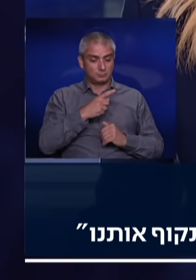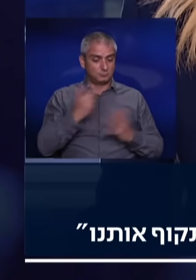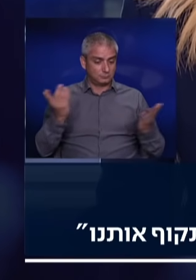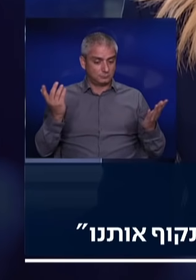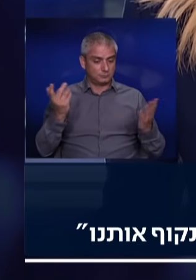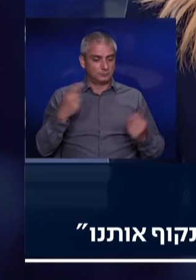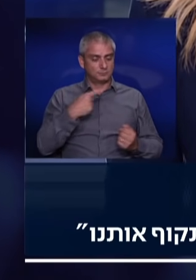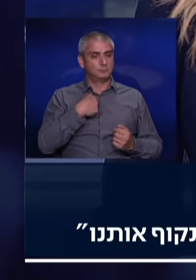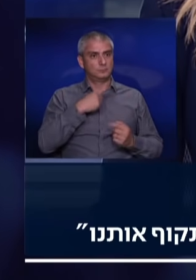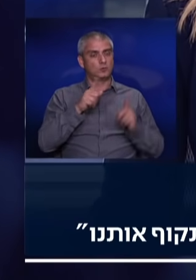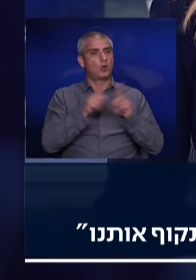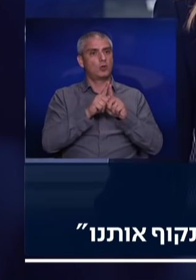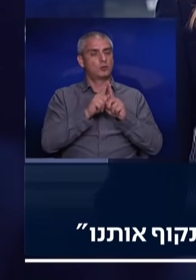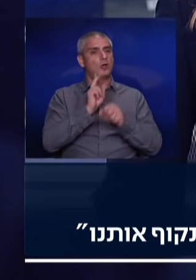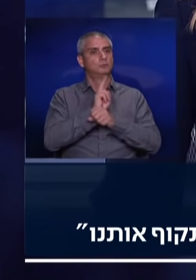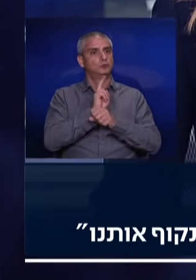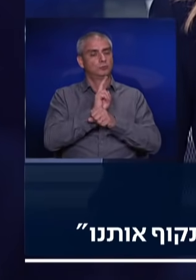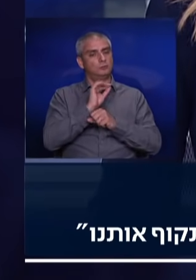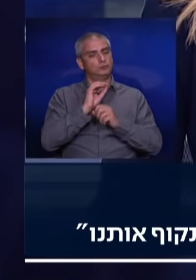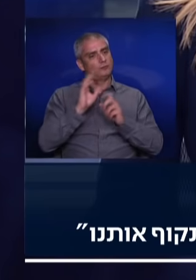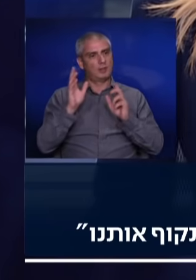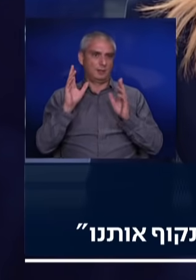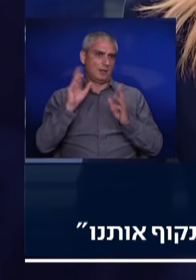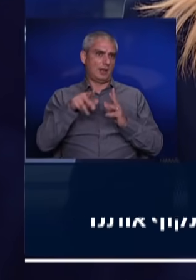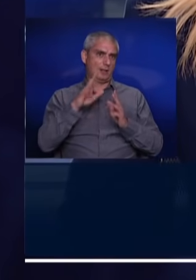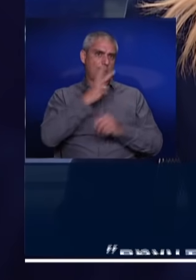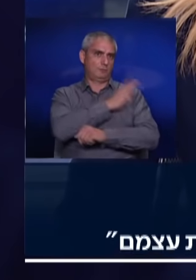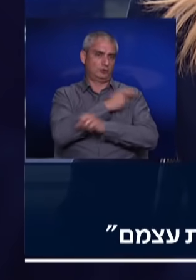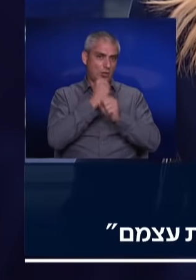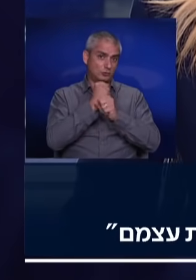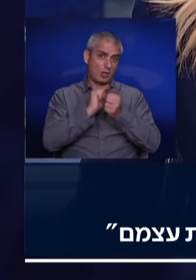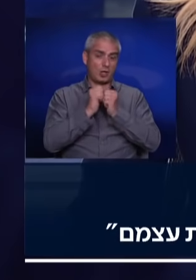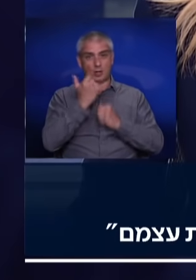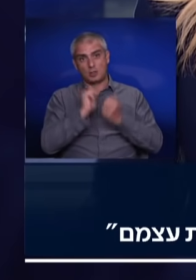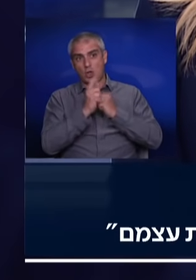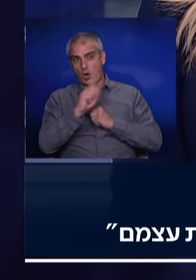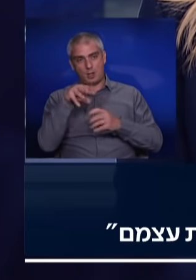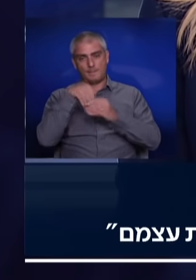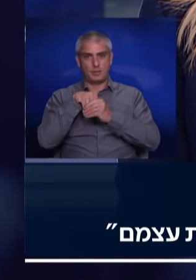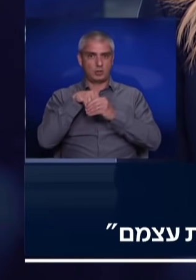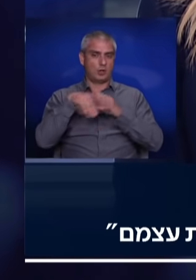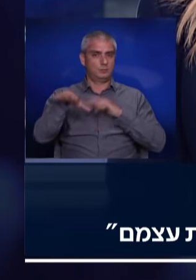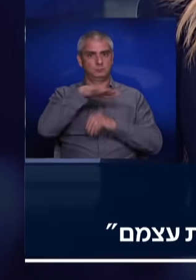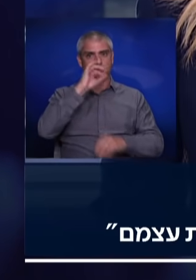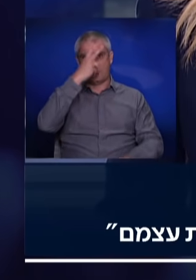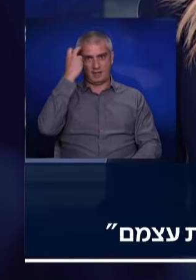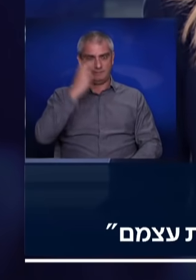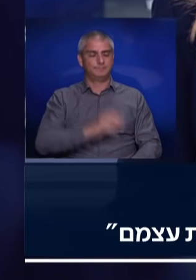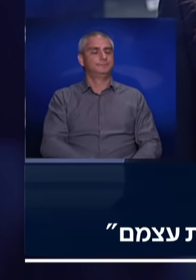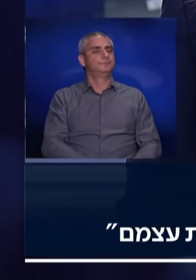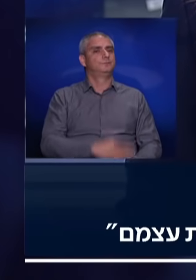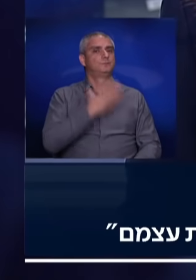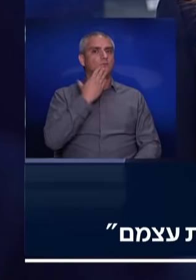בגללה הוקם אותו משמר, כדי לחפות על מה שהמשטרה עושה או לא עושה בתוך הרחוב הערבי. מיכל. תודה